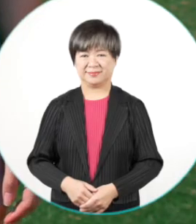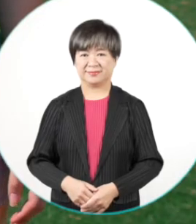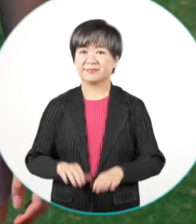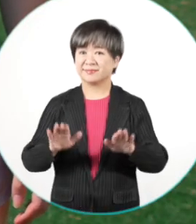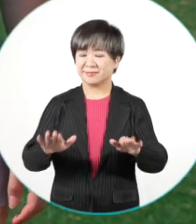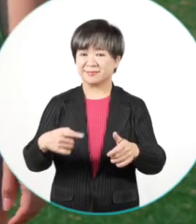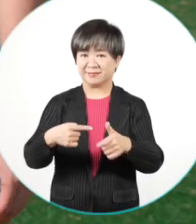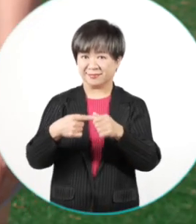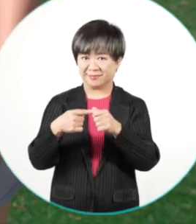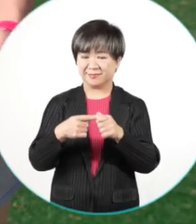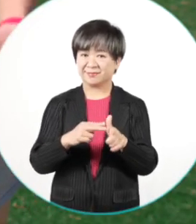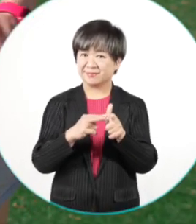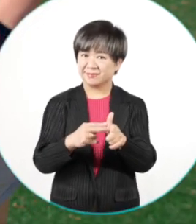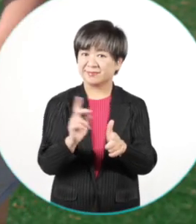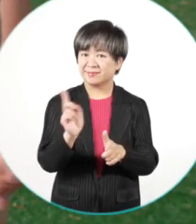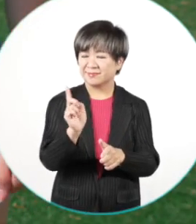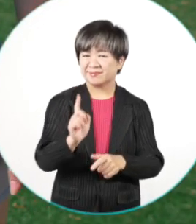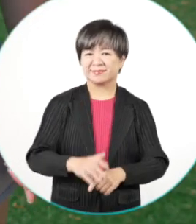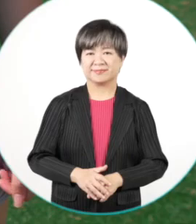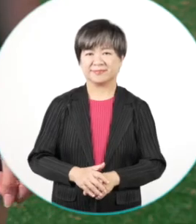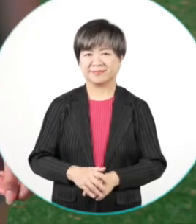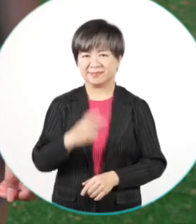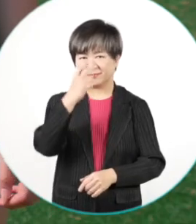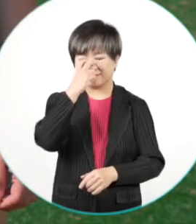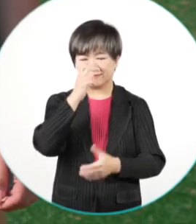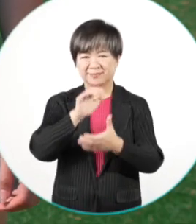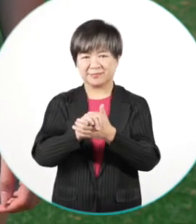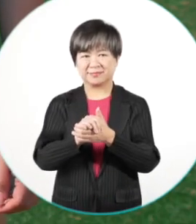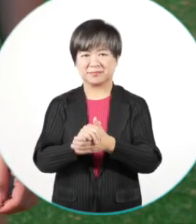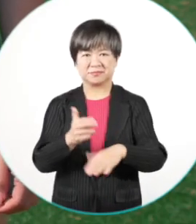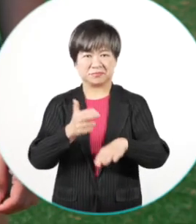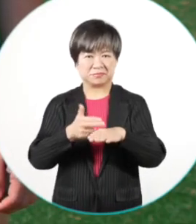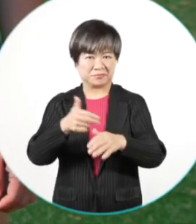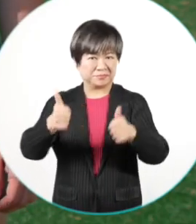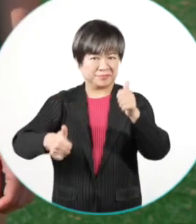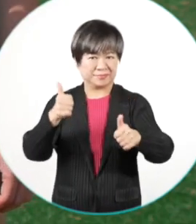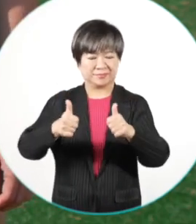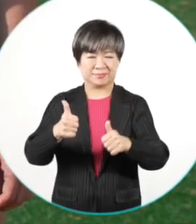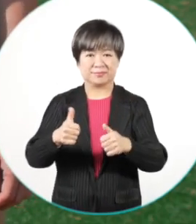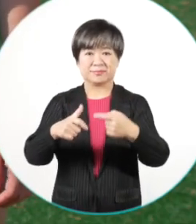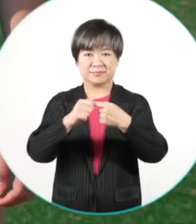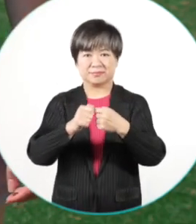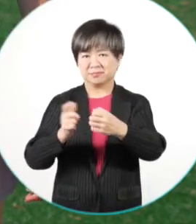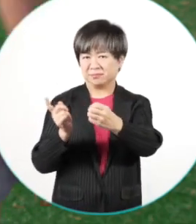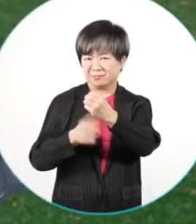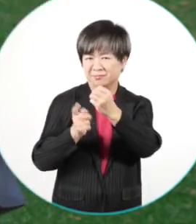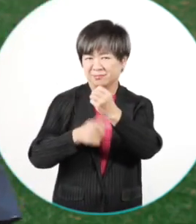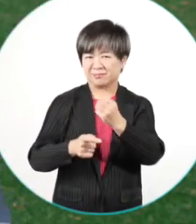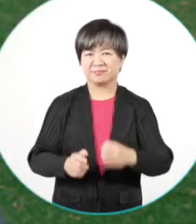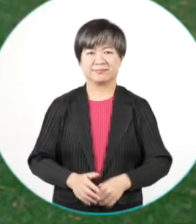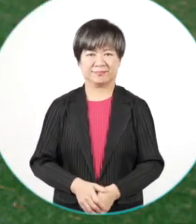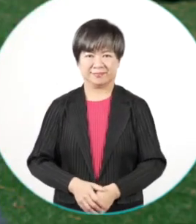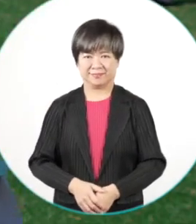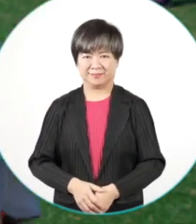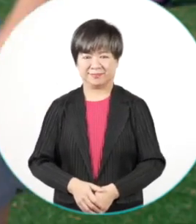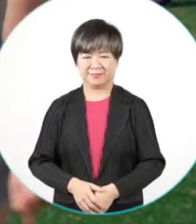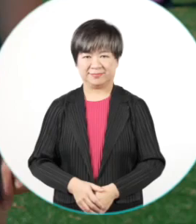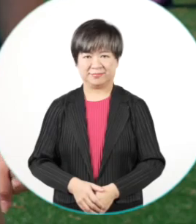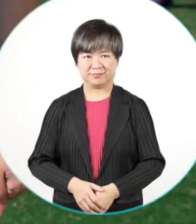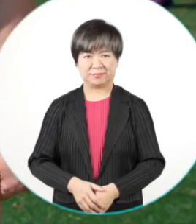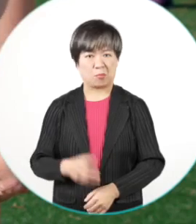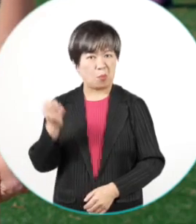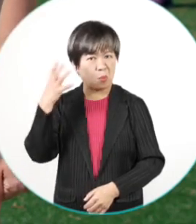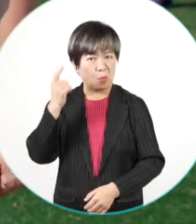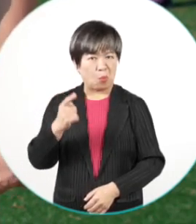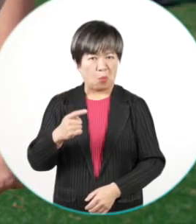今天第一个要为大家介绍的视觉障碍者竞技类型运动是盲人棒球，听起来是不是